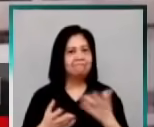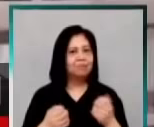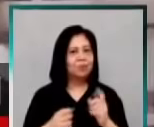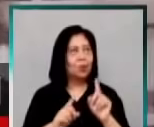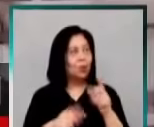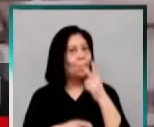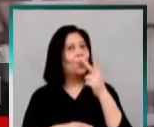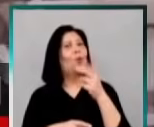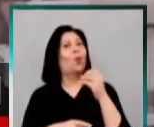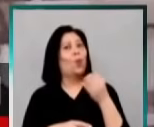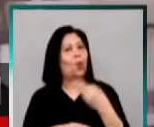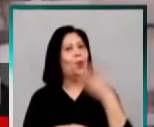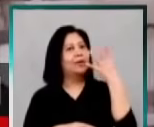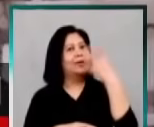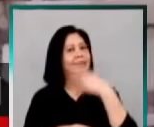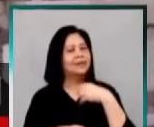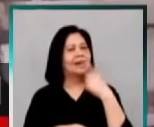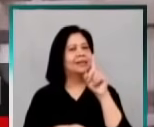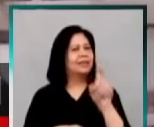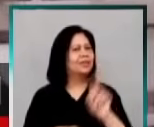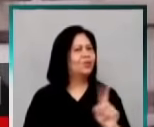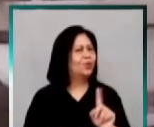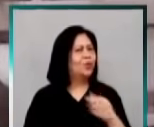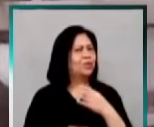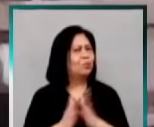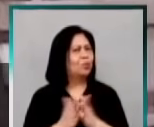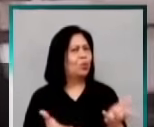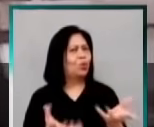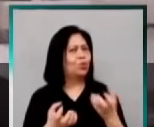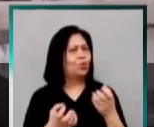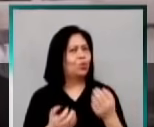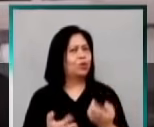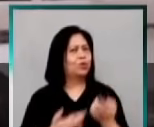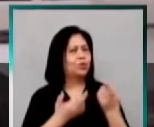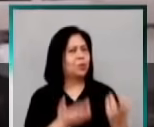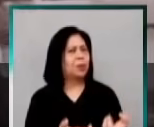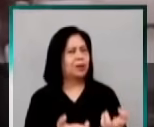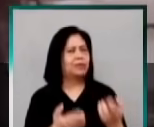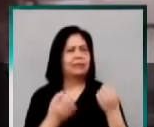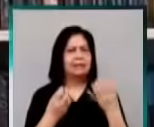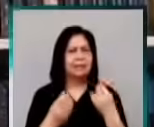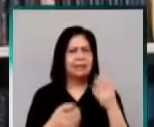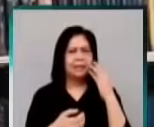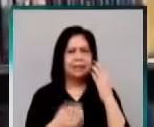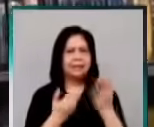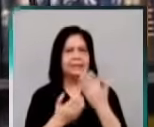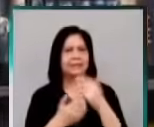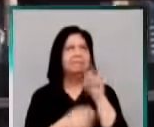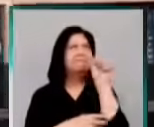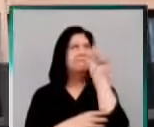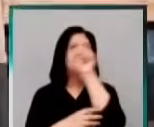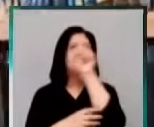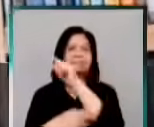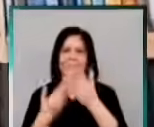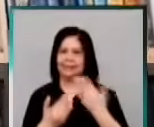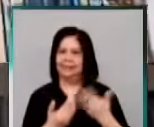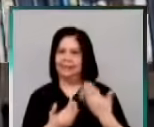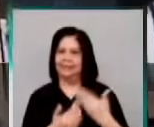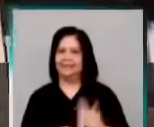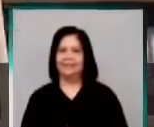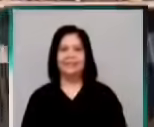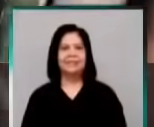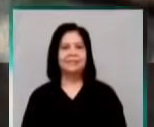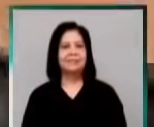ang ganda. Tapos pag tinanong ka, anong librong i-recommend mo? Andali mong mag-point out. Ngayong